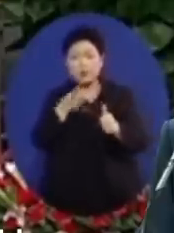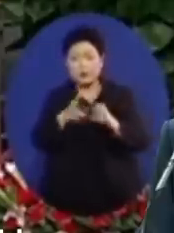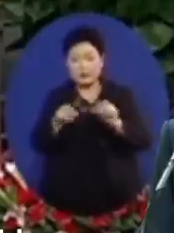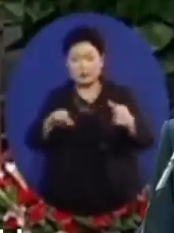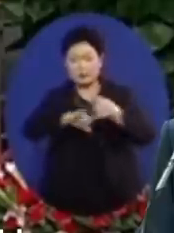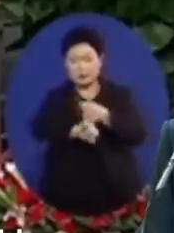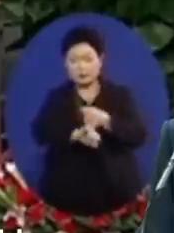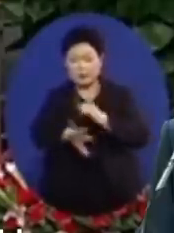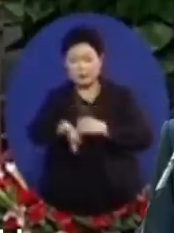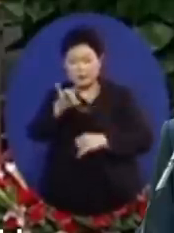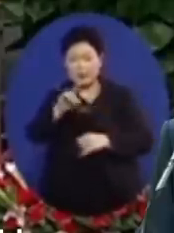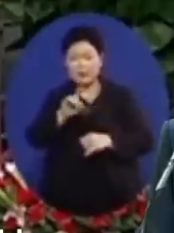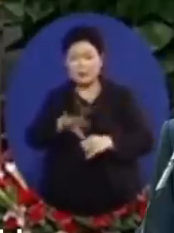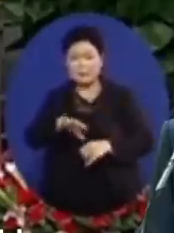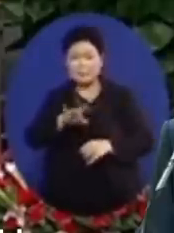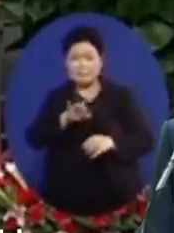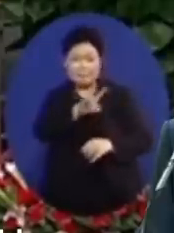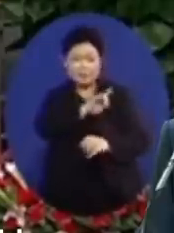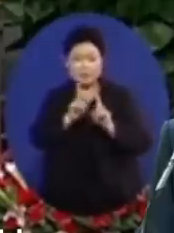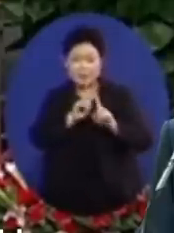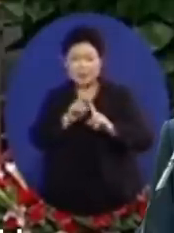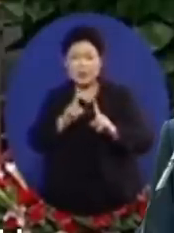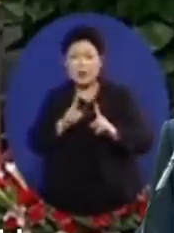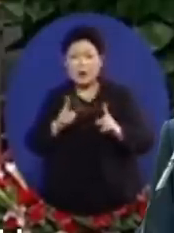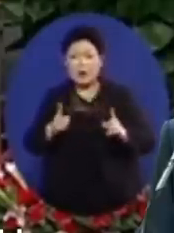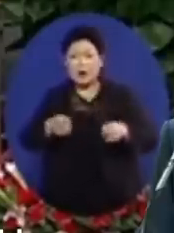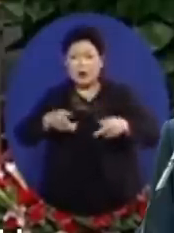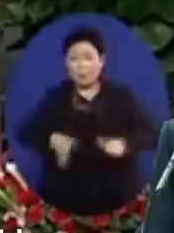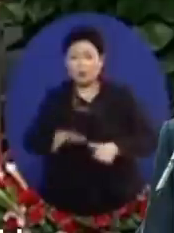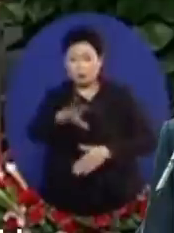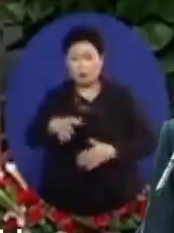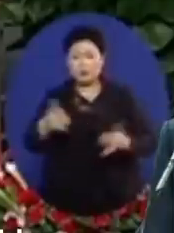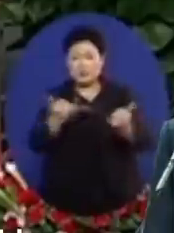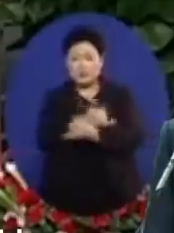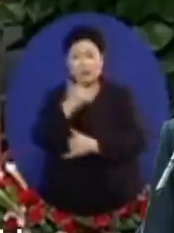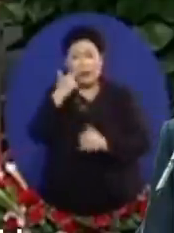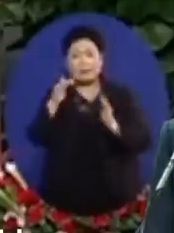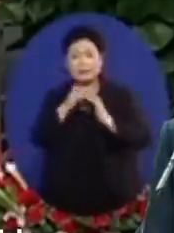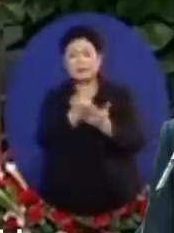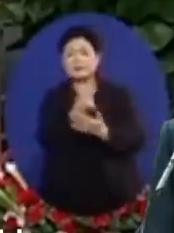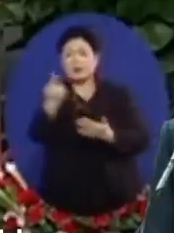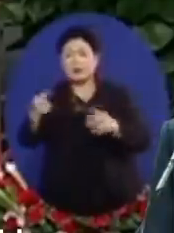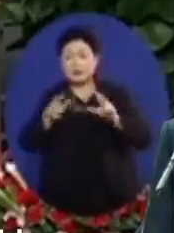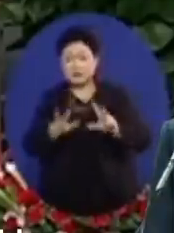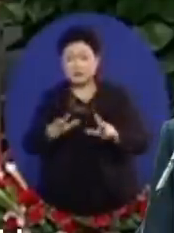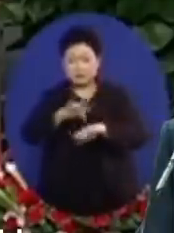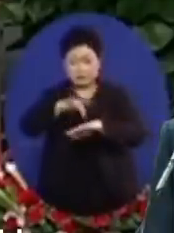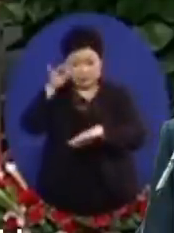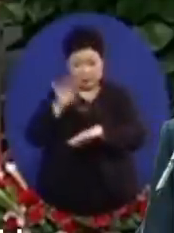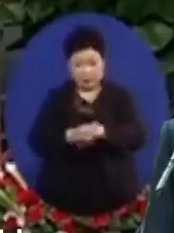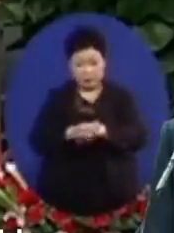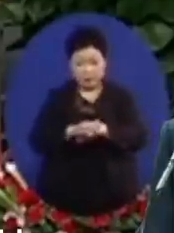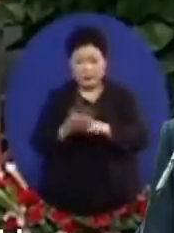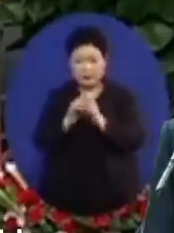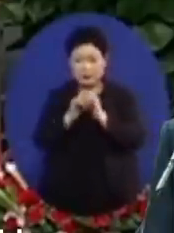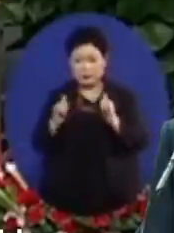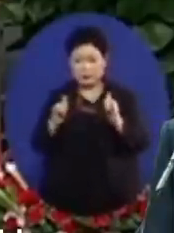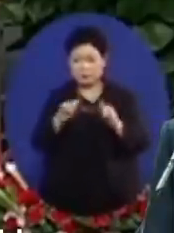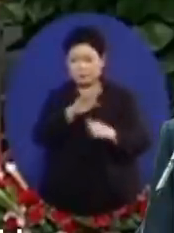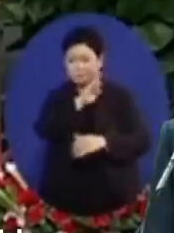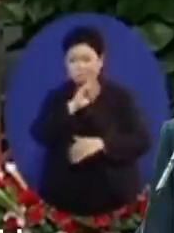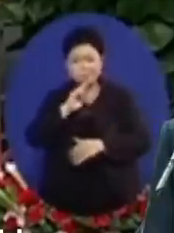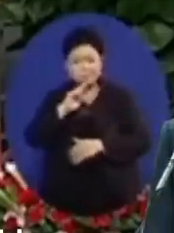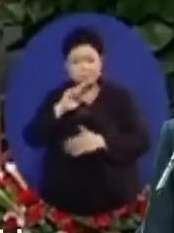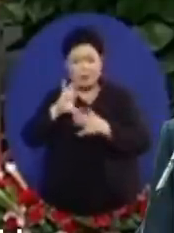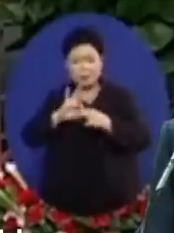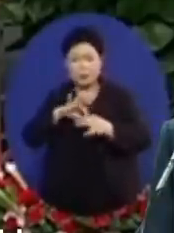약속하시며 제일 먼저 말씀하신 것이 본토 친척 아비 집을 떠나라. 현재의 습관화되고 있는 인간적인 안락함을